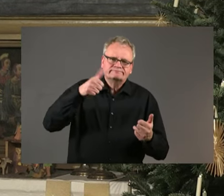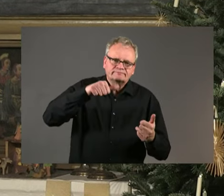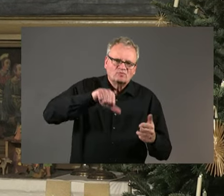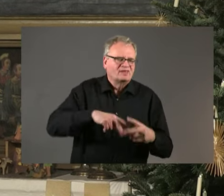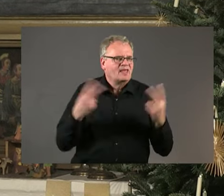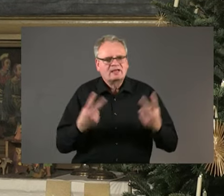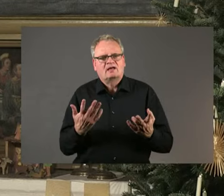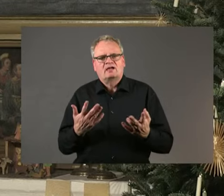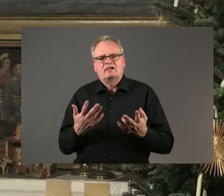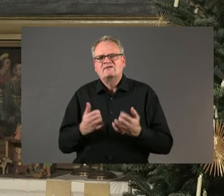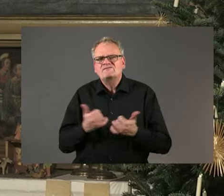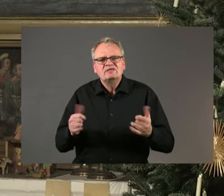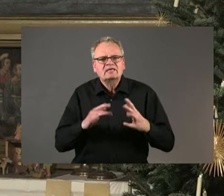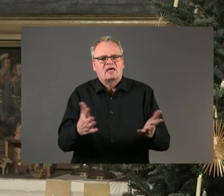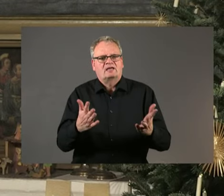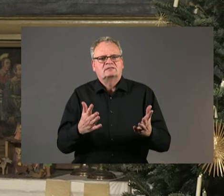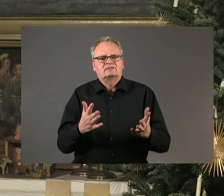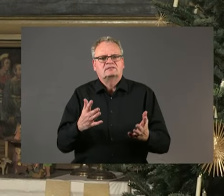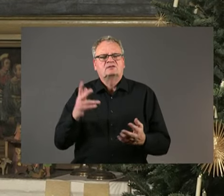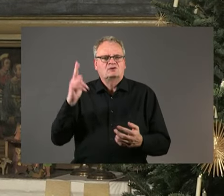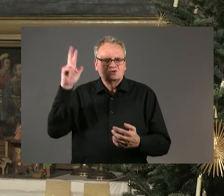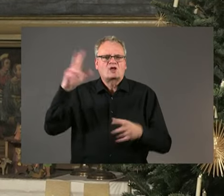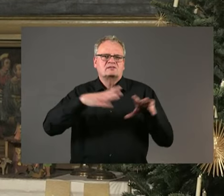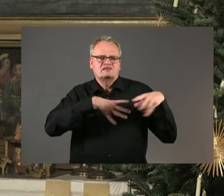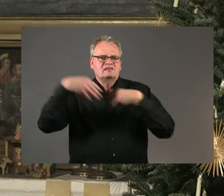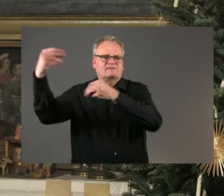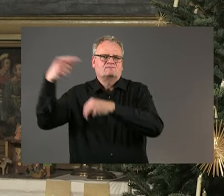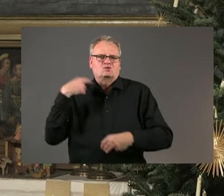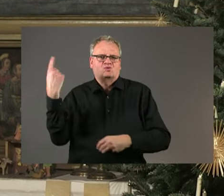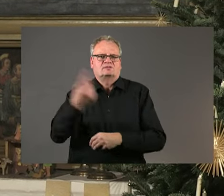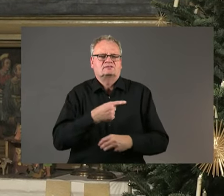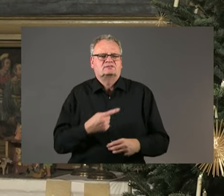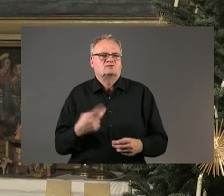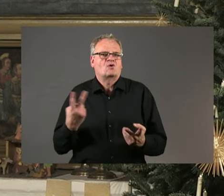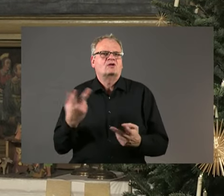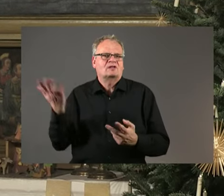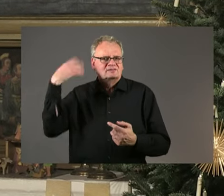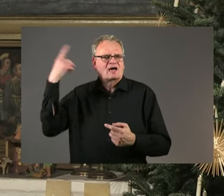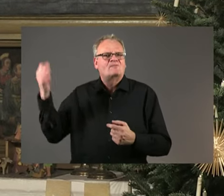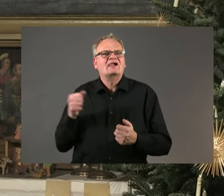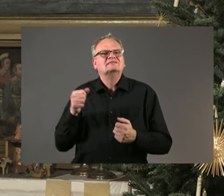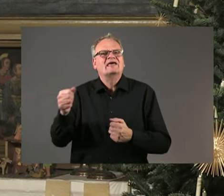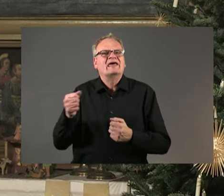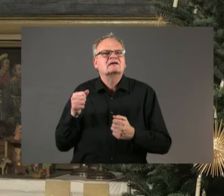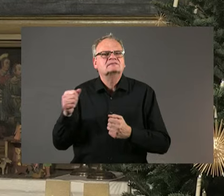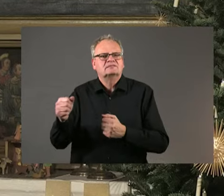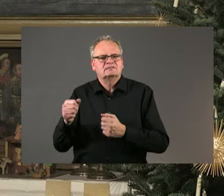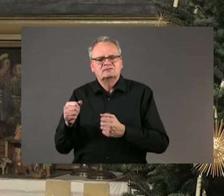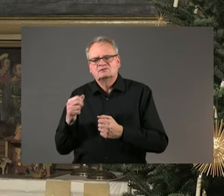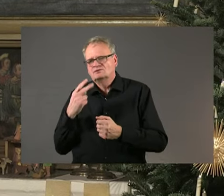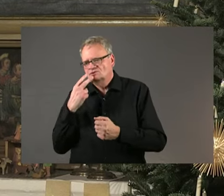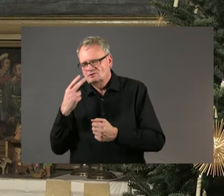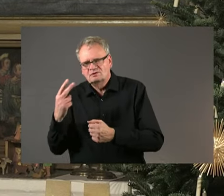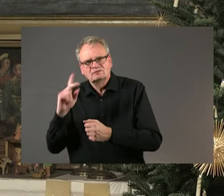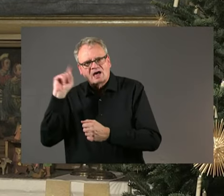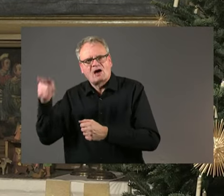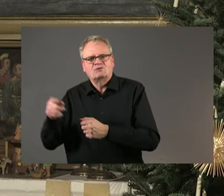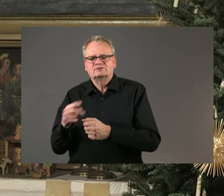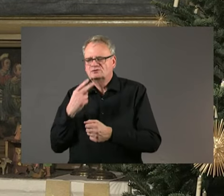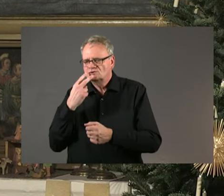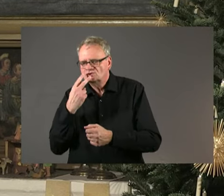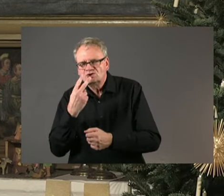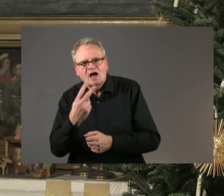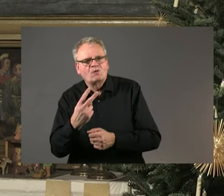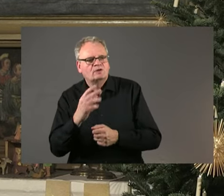geht. Und wie Hirten und Weise einfach nur da sein, schauen,